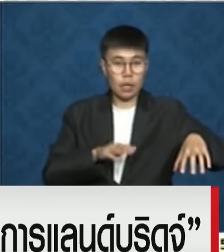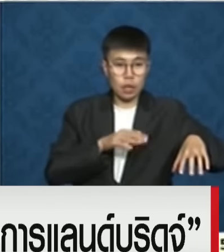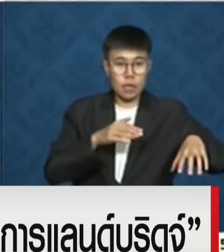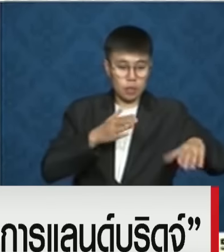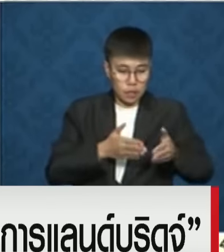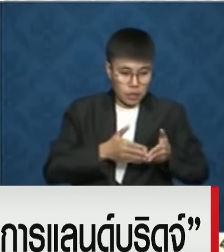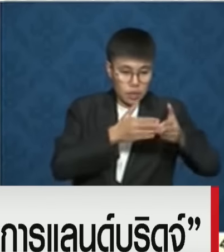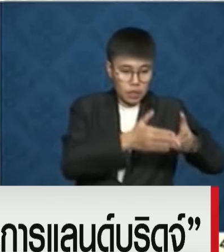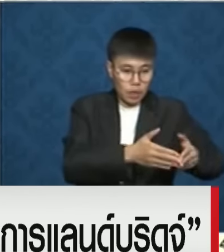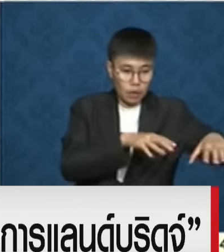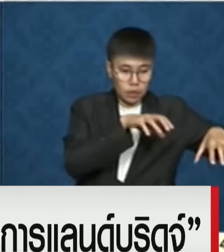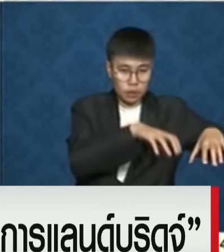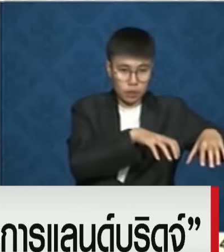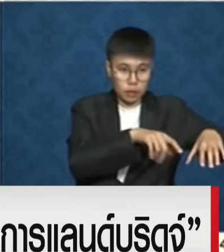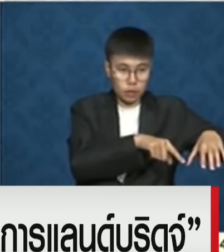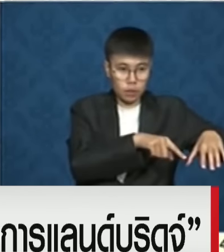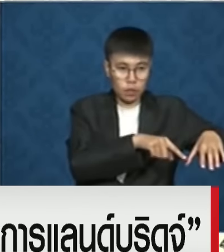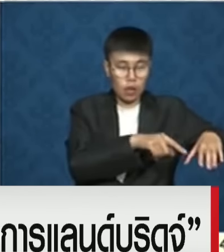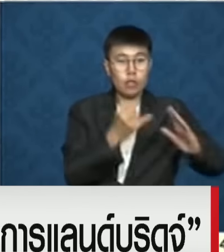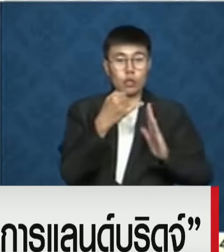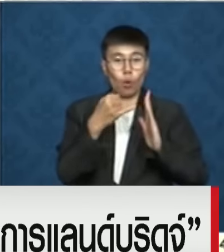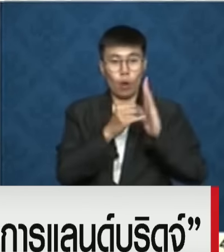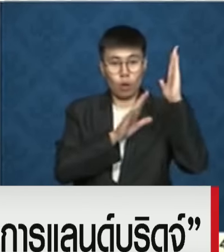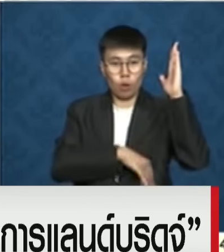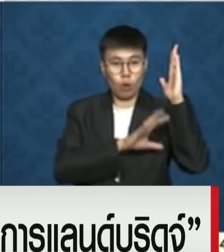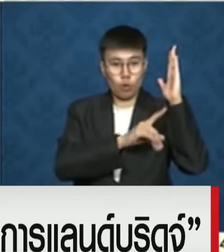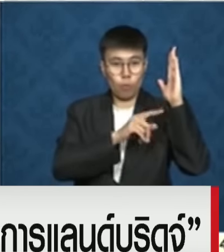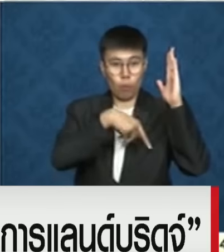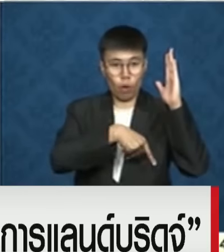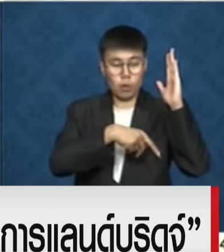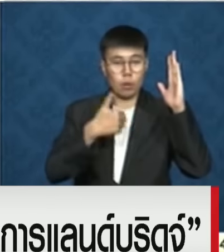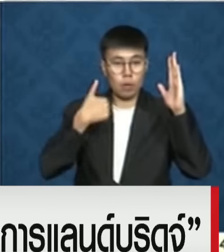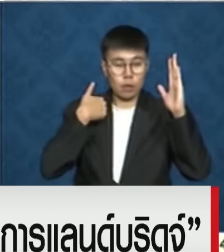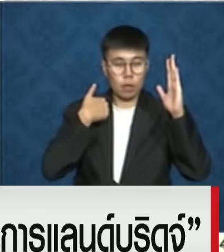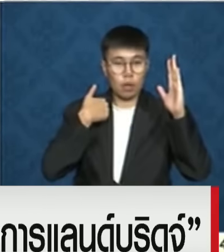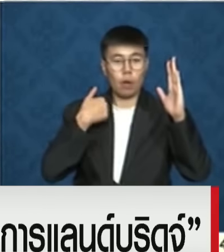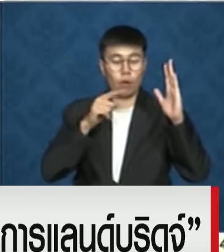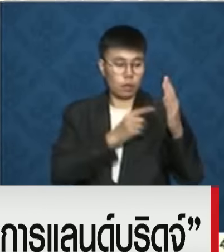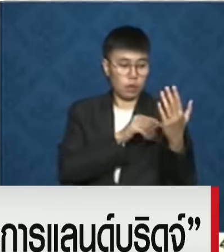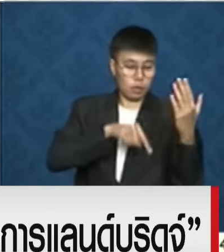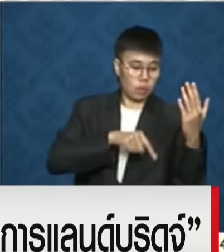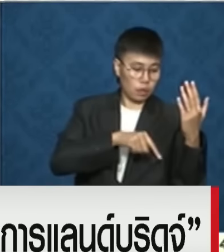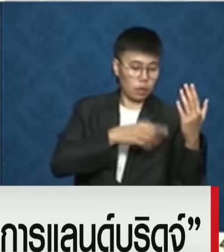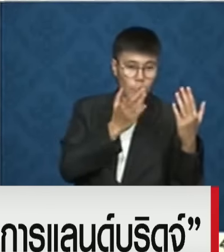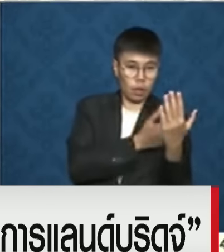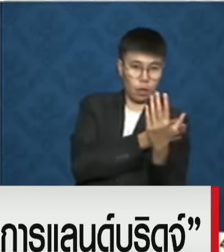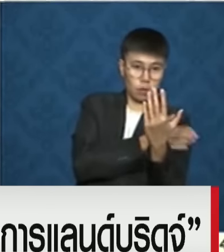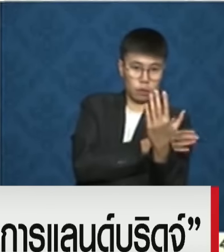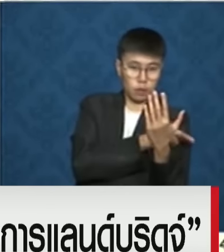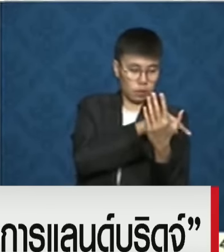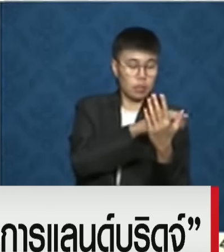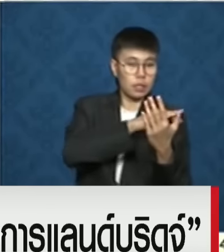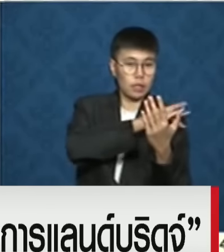รับเป็นอย่างไรบ้างแล้วประเทศอื่นๆให้ความสนใจมากน้อยเพียงใดนี่ครับกระทู้ถามรัฐมนตรี